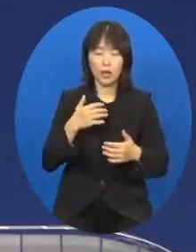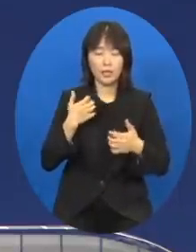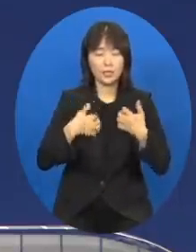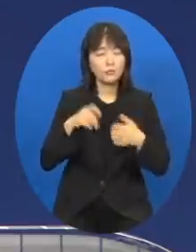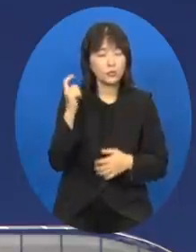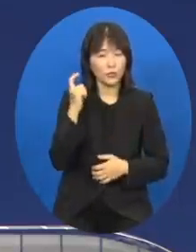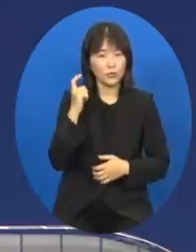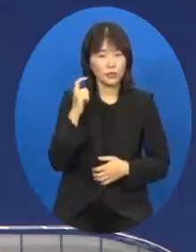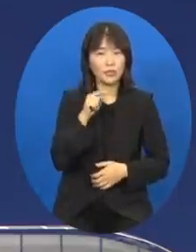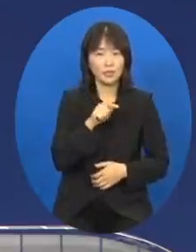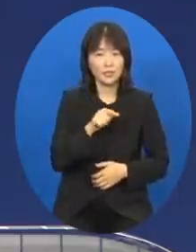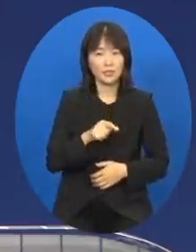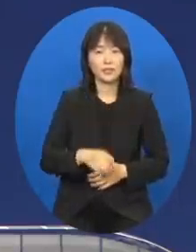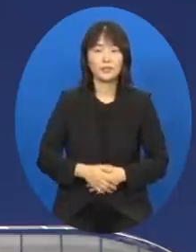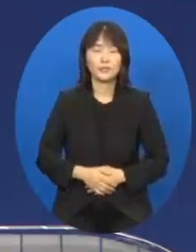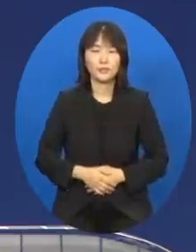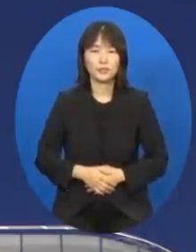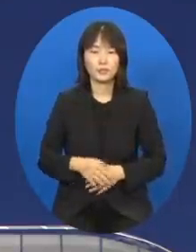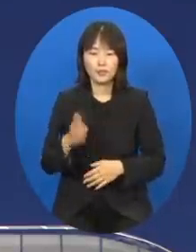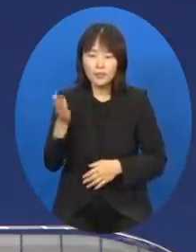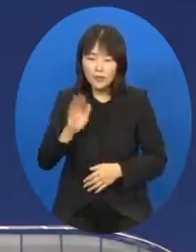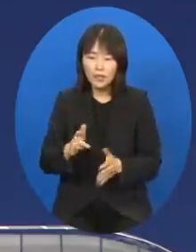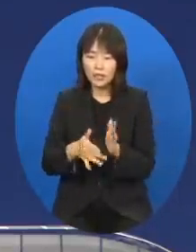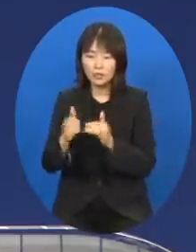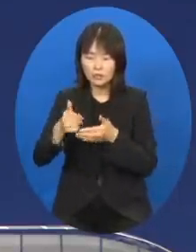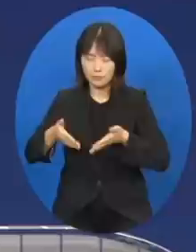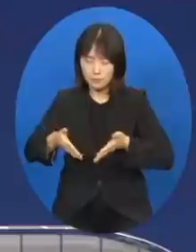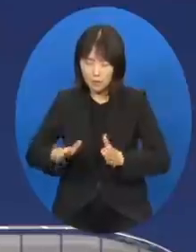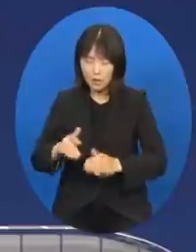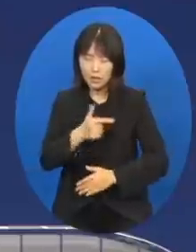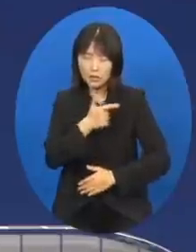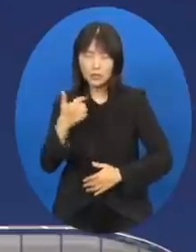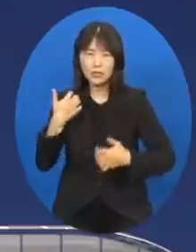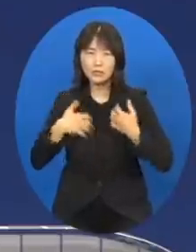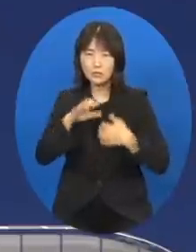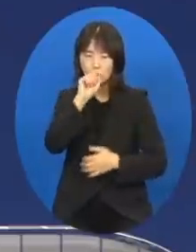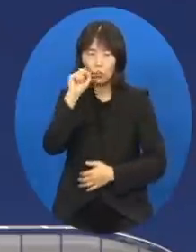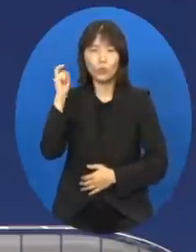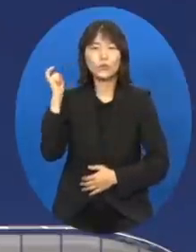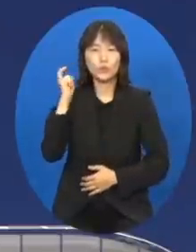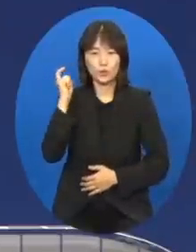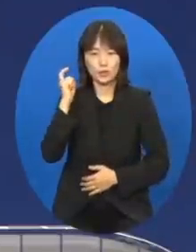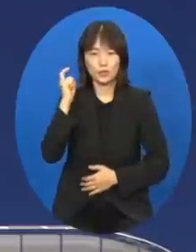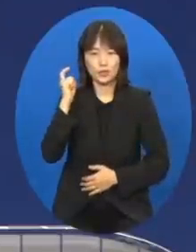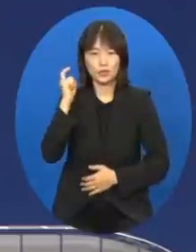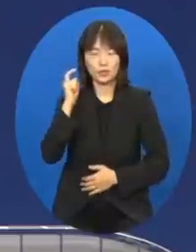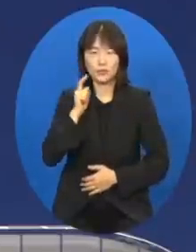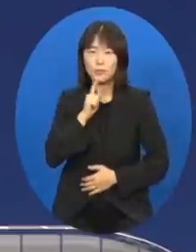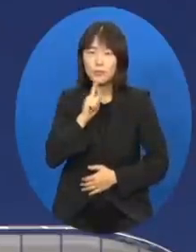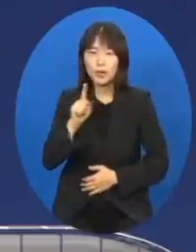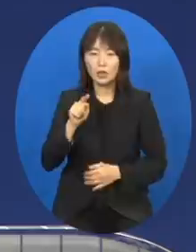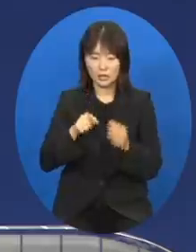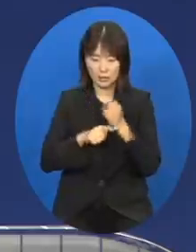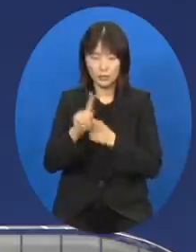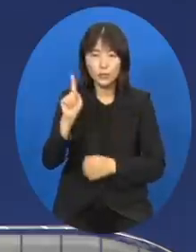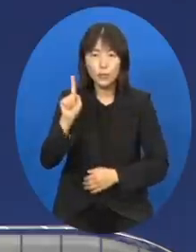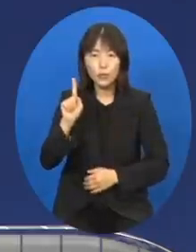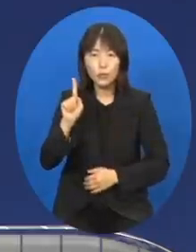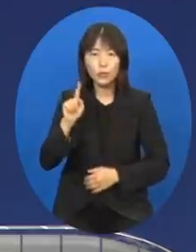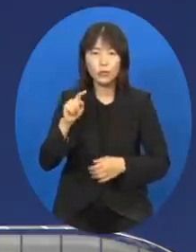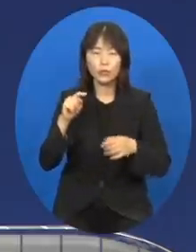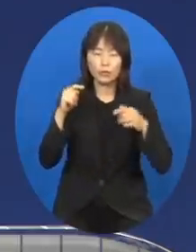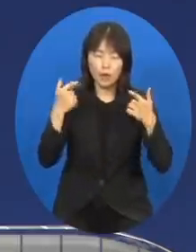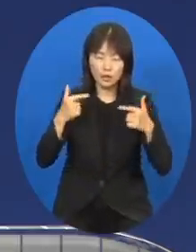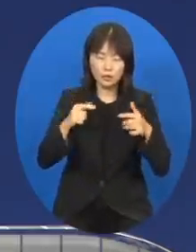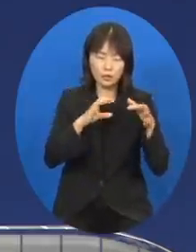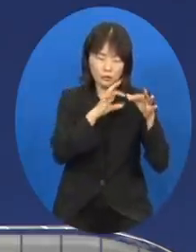소식이에요. 근데 예수님의 탄생은 큰 기쁨의 좋은 소식이라고. 그 말은 언제나